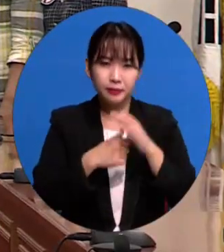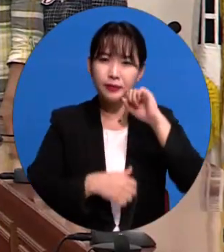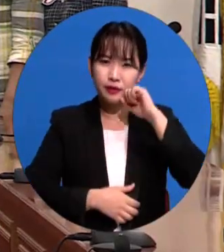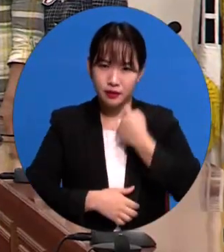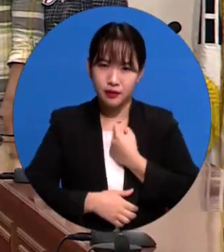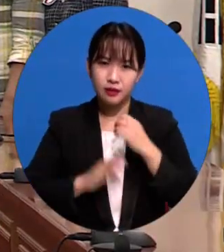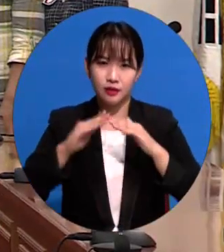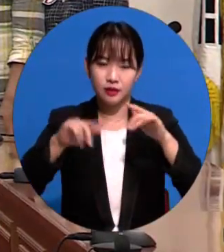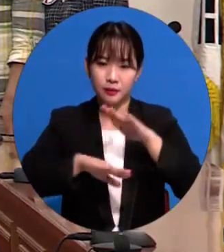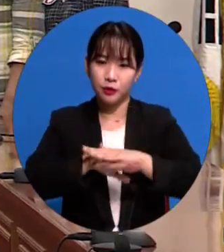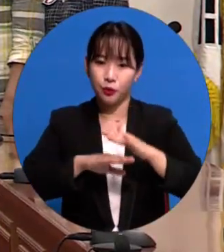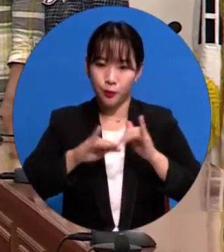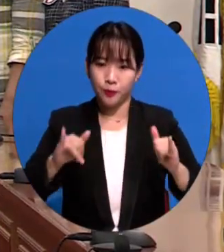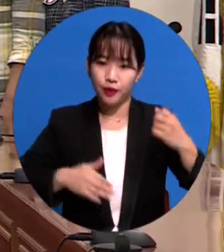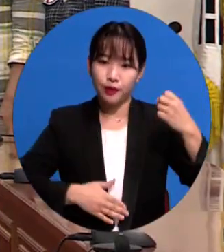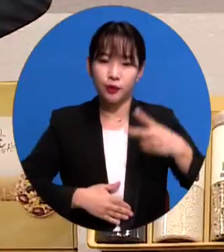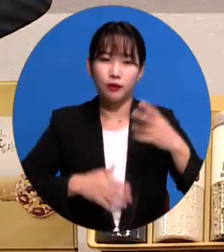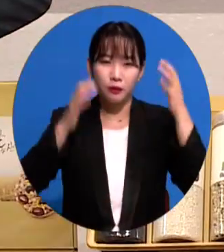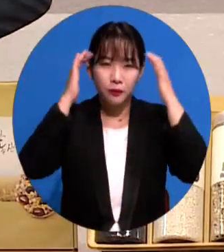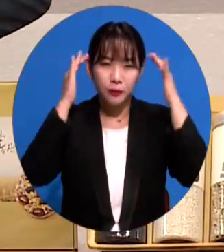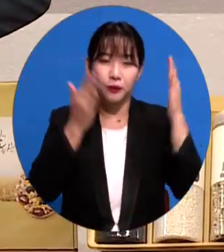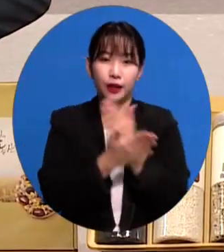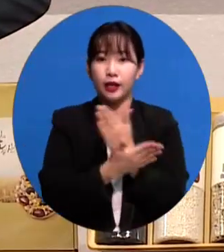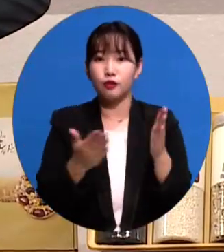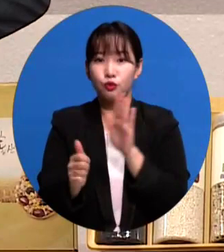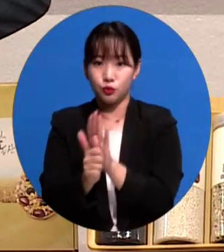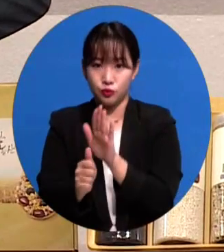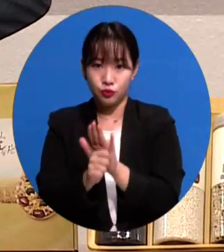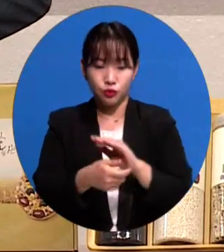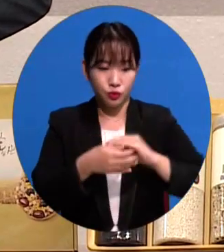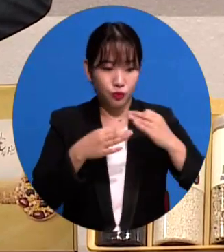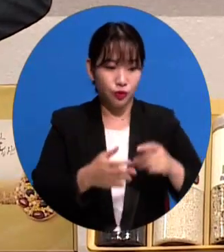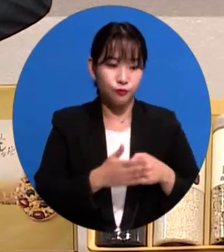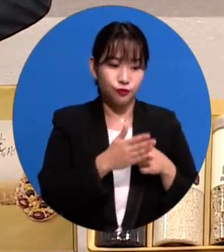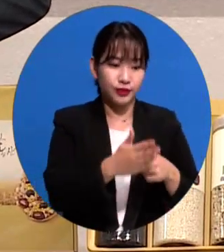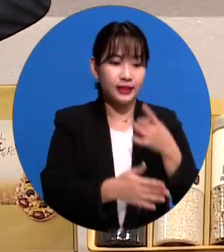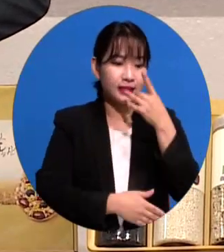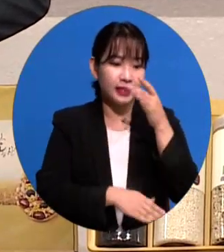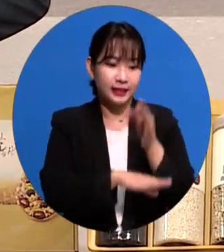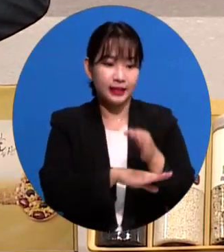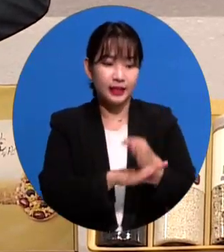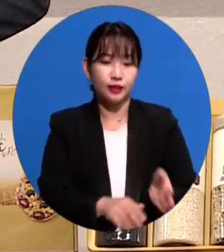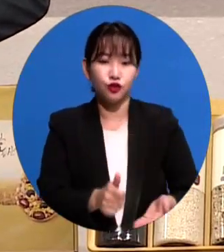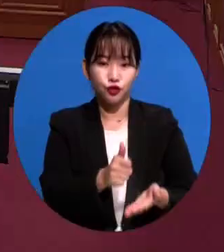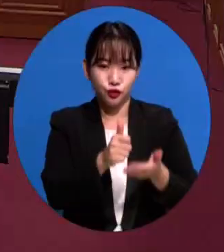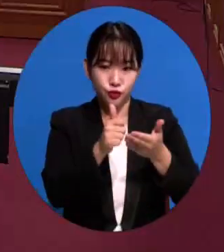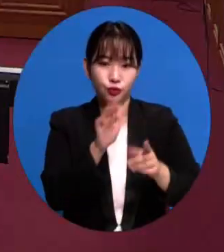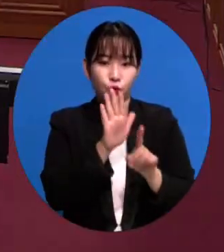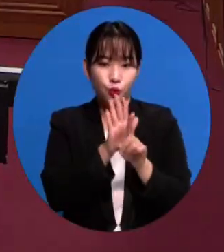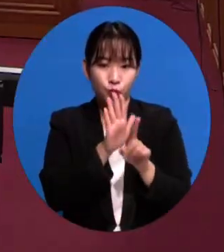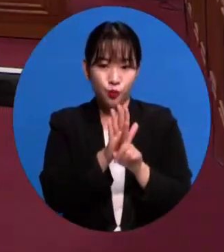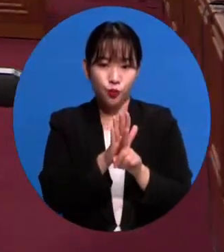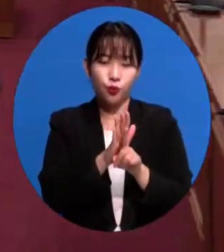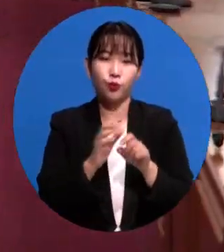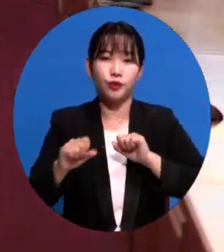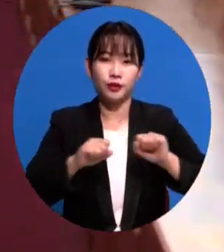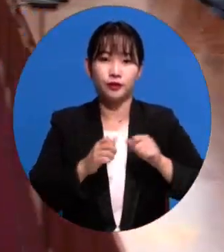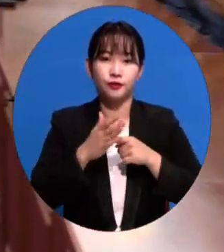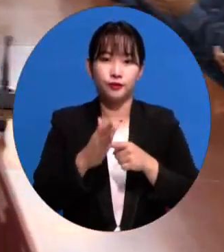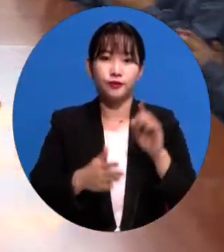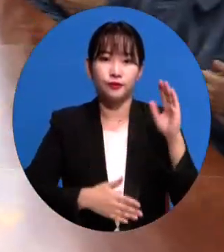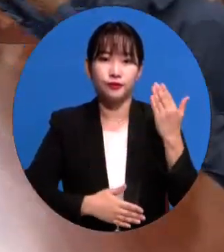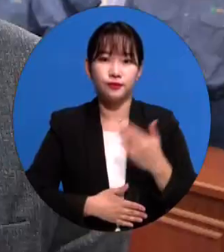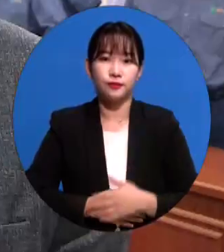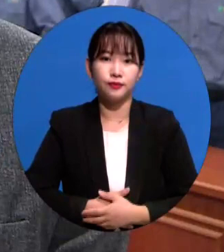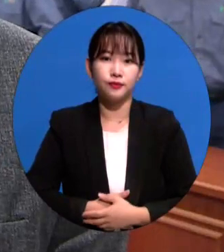어려워진 전남 지역 농업인과 고통을 함께하고 농협이 전개하는 쌀 소비 촉진 캠페인 일환으로 추진됐습니다.